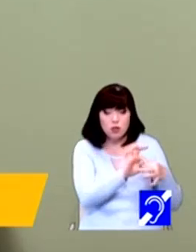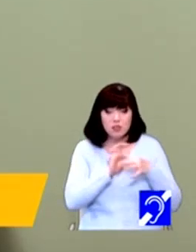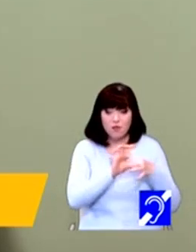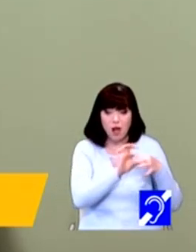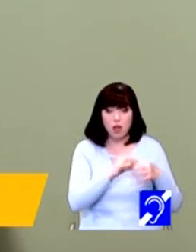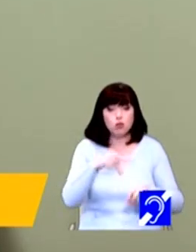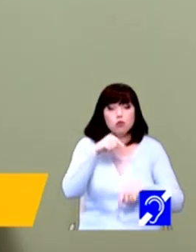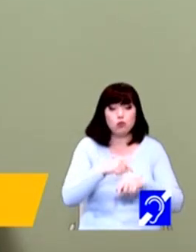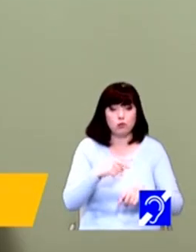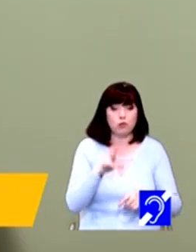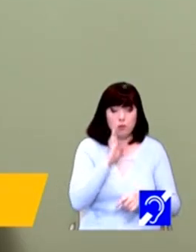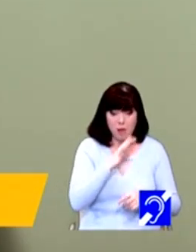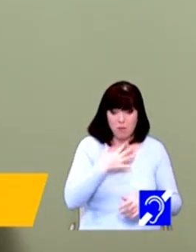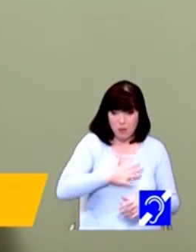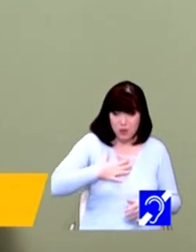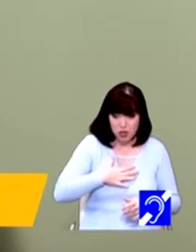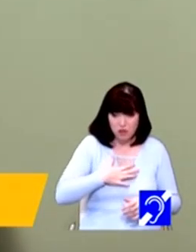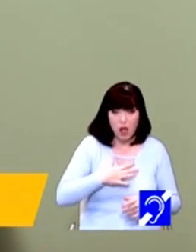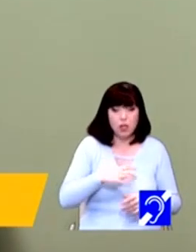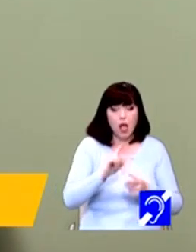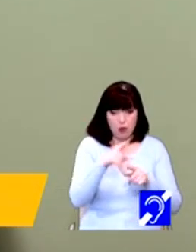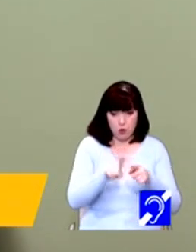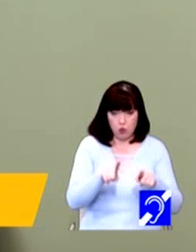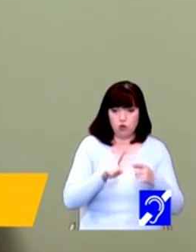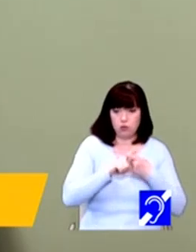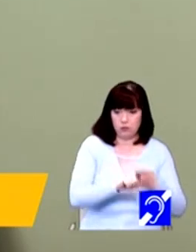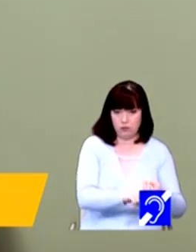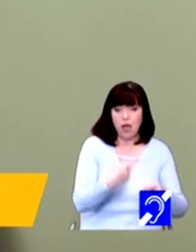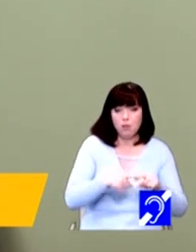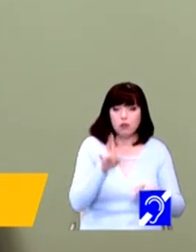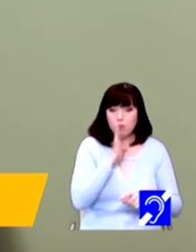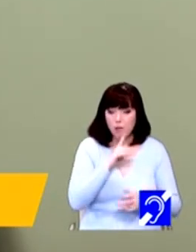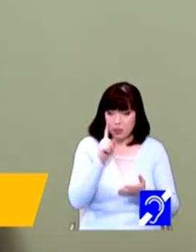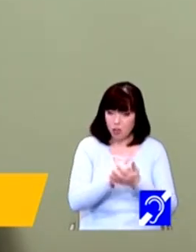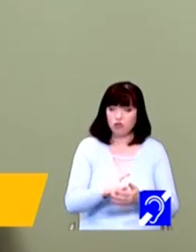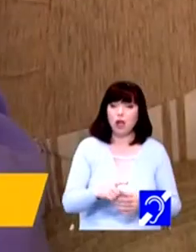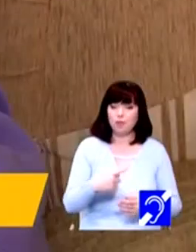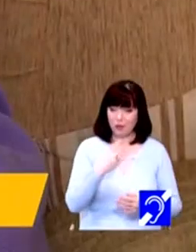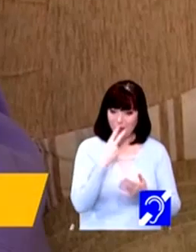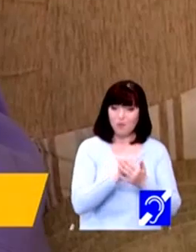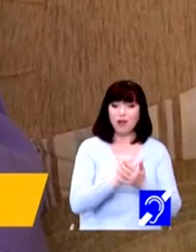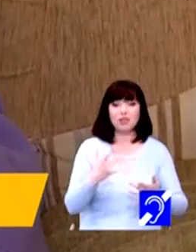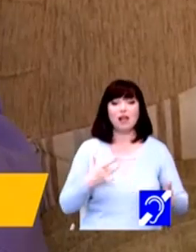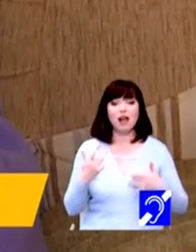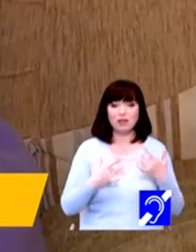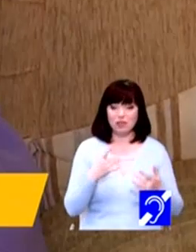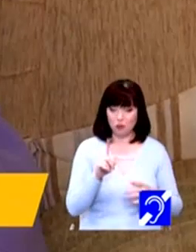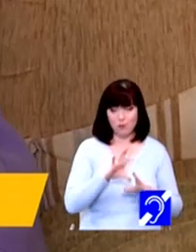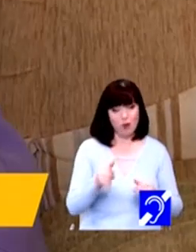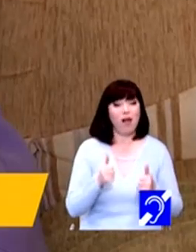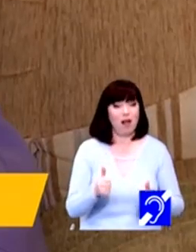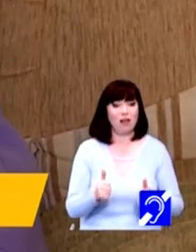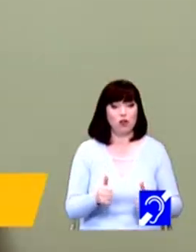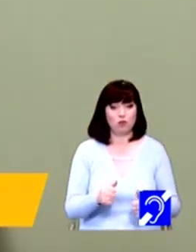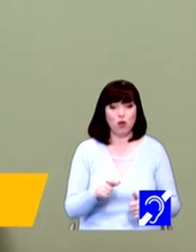сейчас очень сильными должны быть, чтобы показать им, что, ну, как бы все будет хорошо. Все говорят, что,